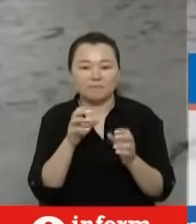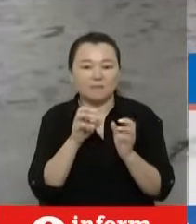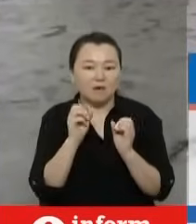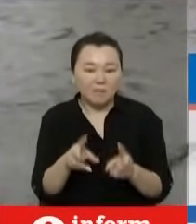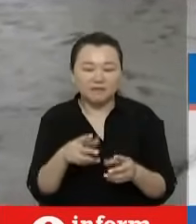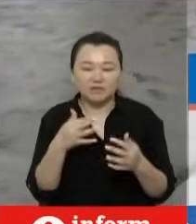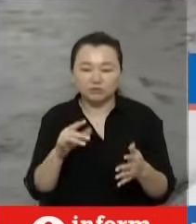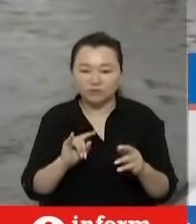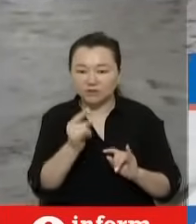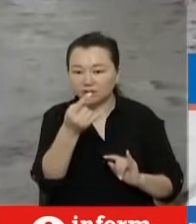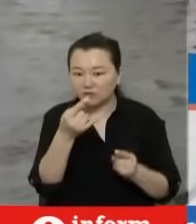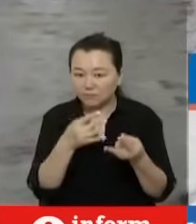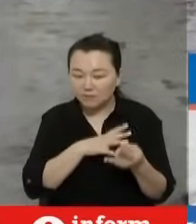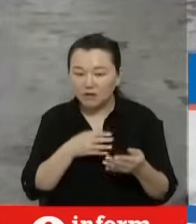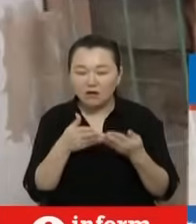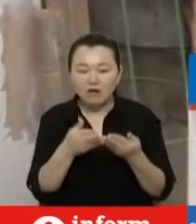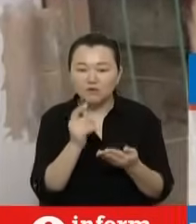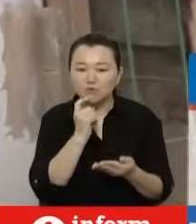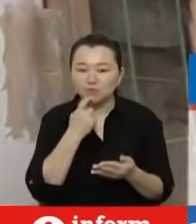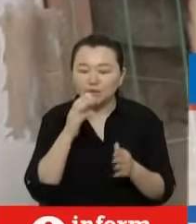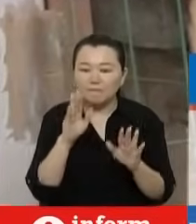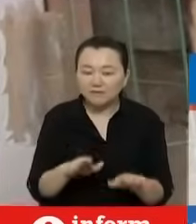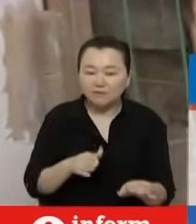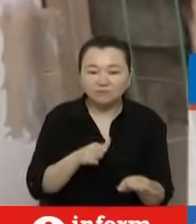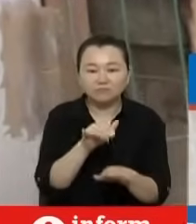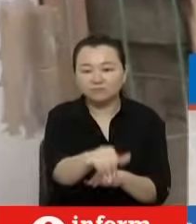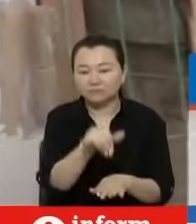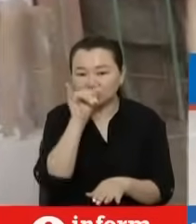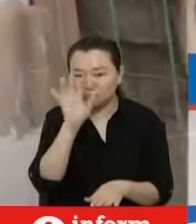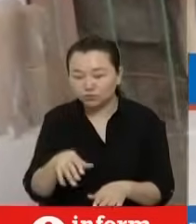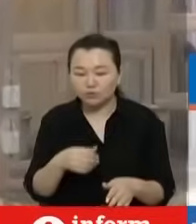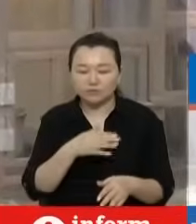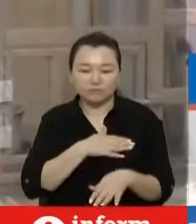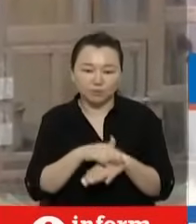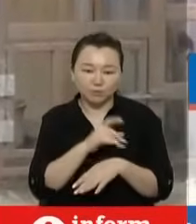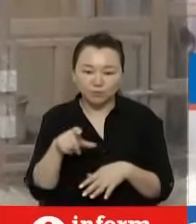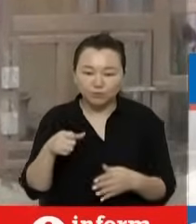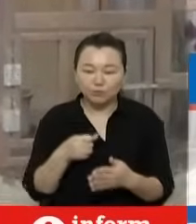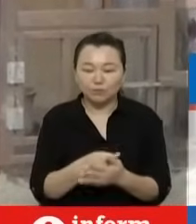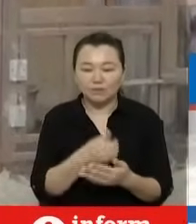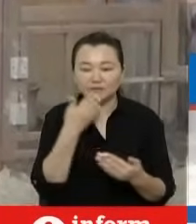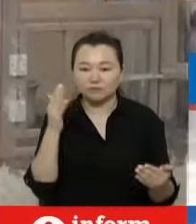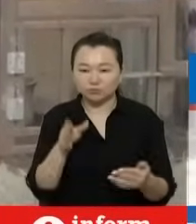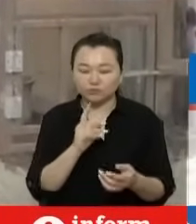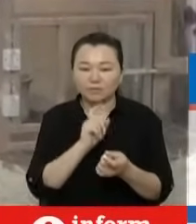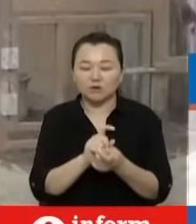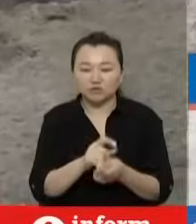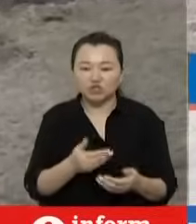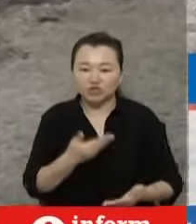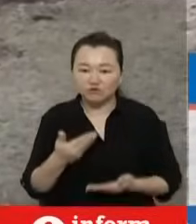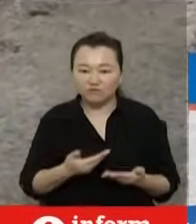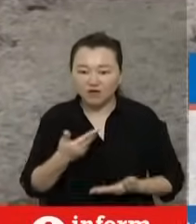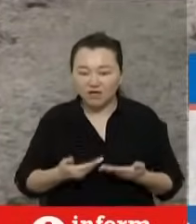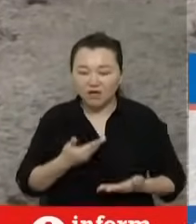уже продырявили. А катер не проходит в труднодоступных местах. Но волонтеры до последнего будут бороться. Правда, живых уже находят